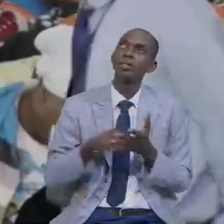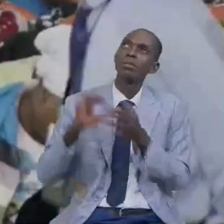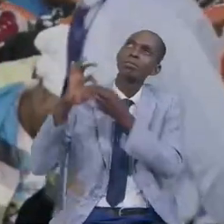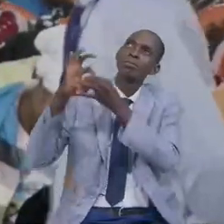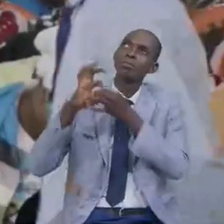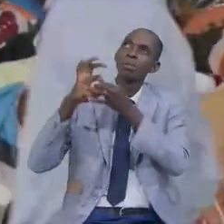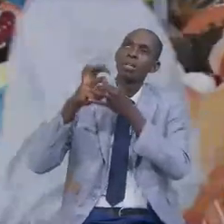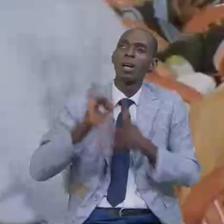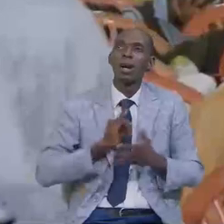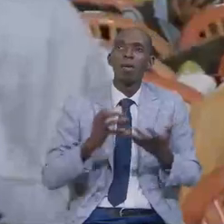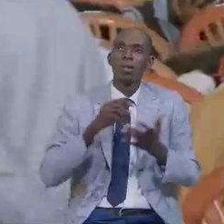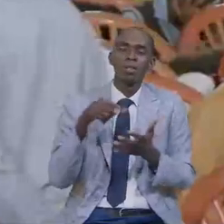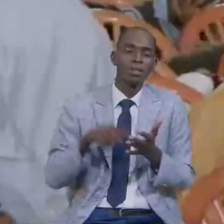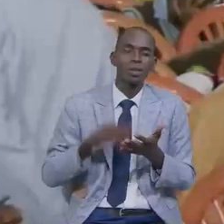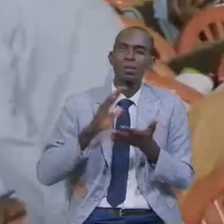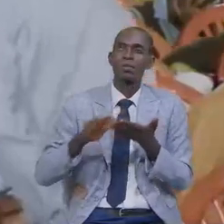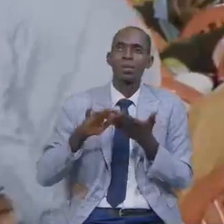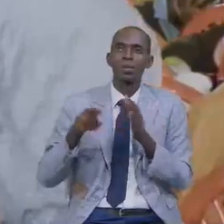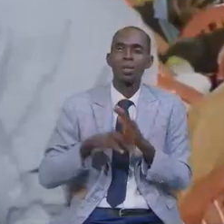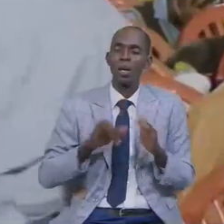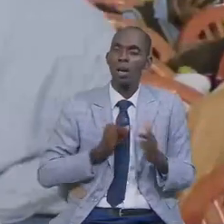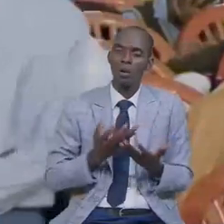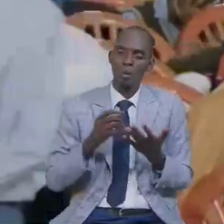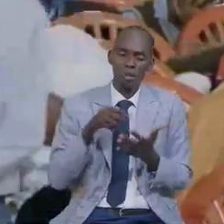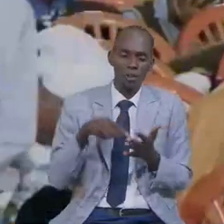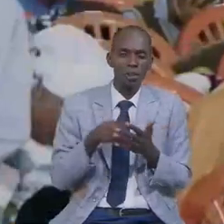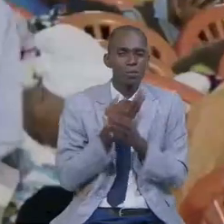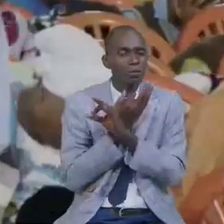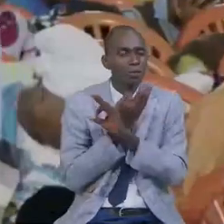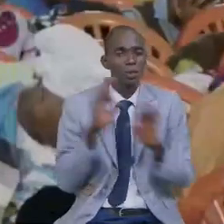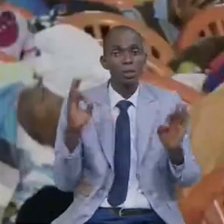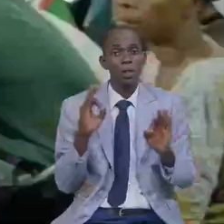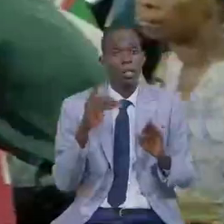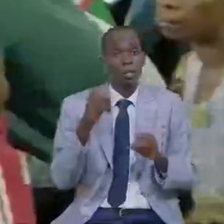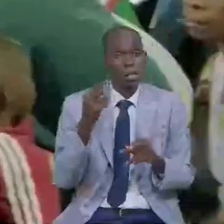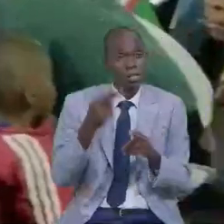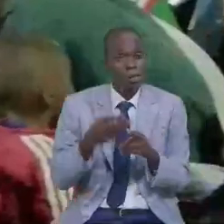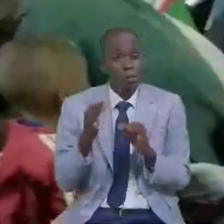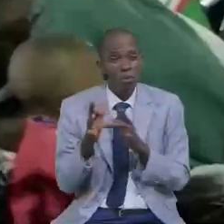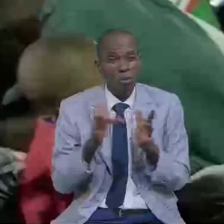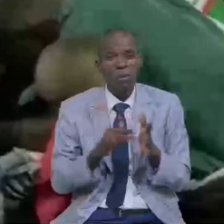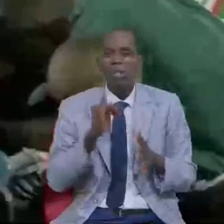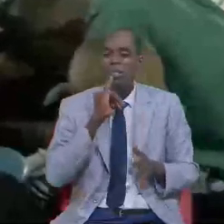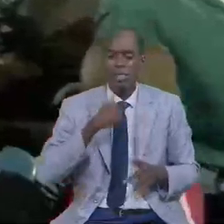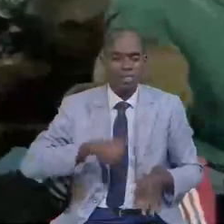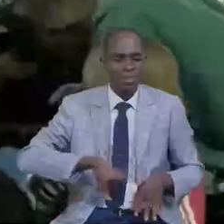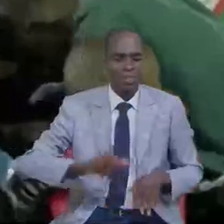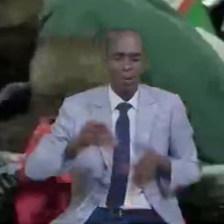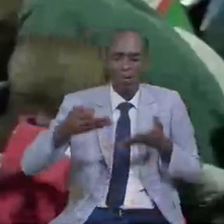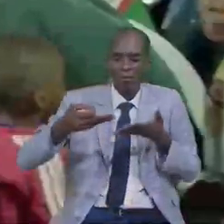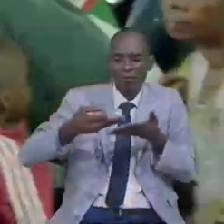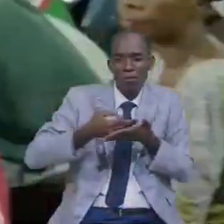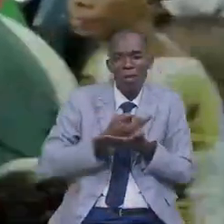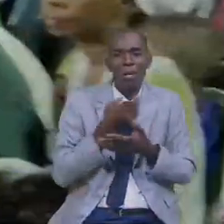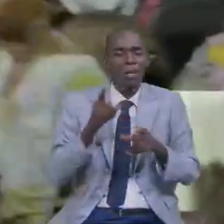Je veux cette libération. Lève-toi seulement. Le nom de Jésus est aussi frais qu'il a